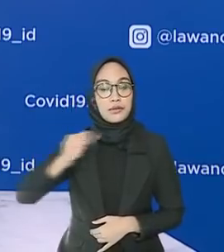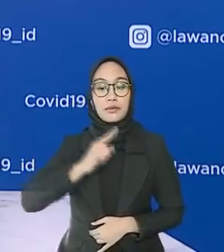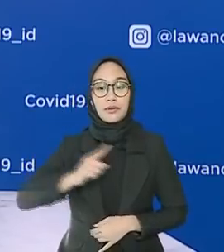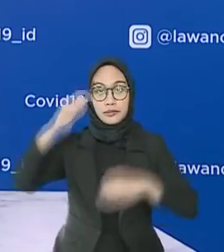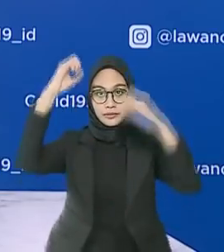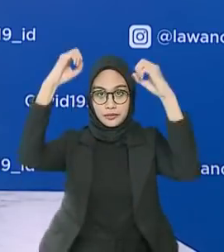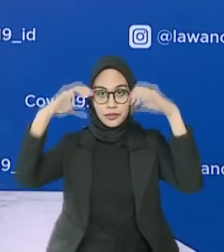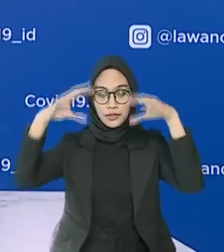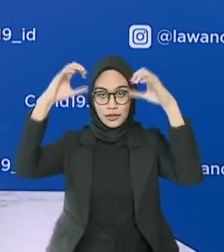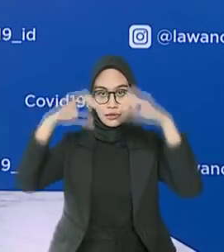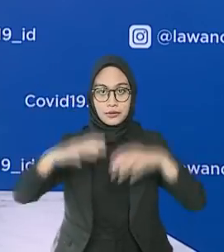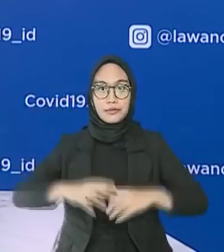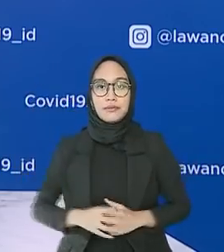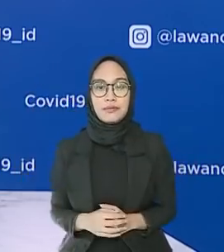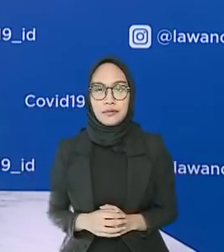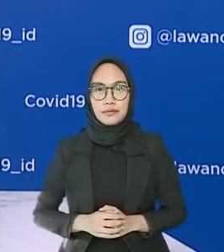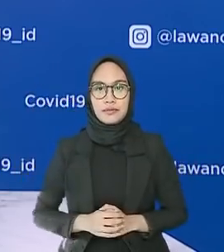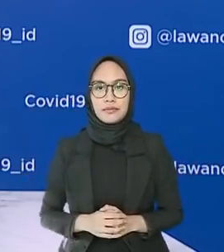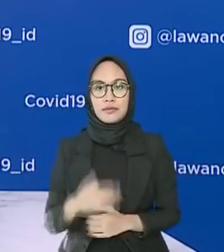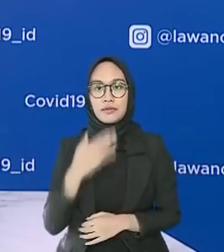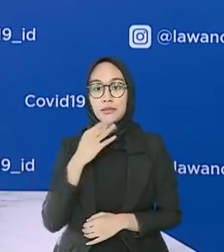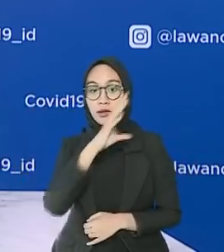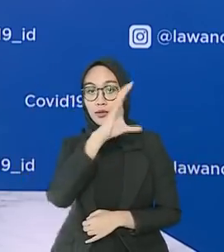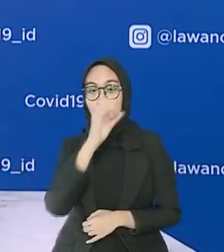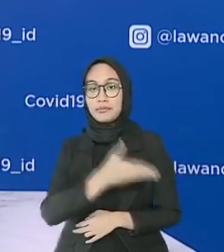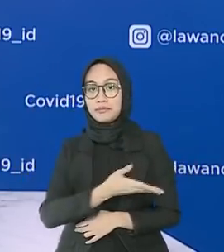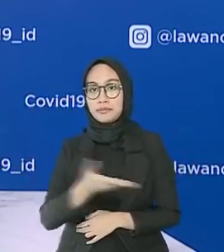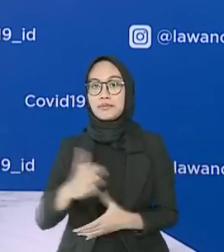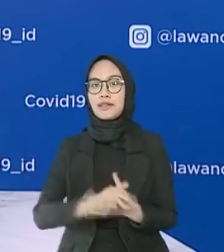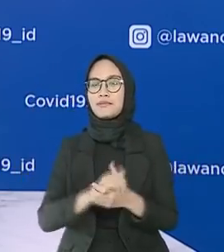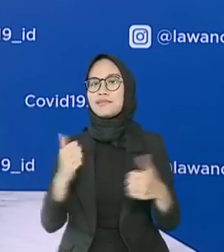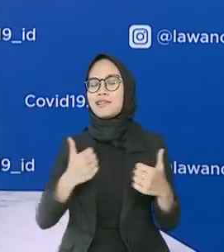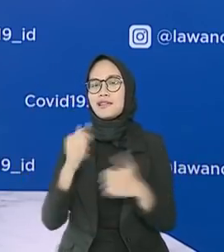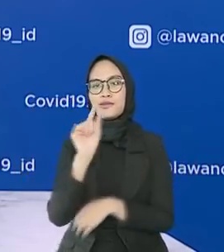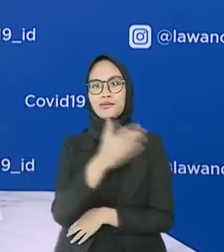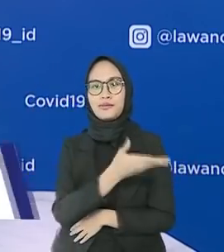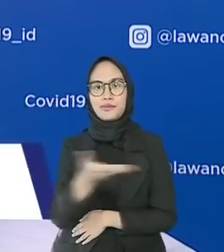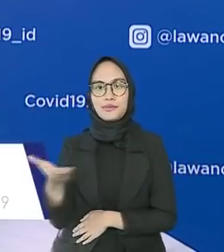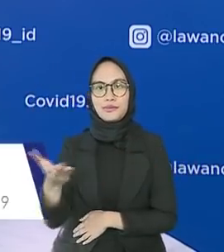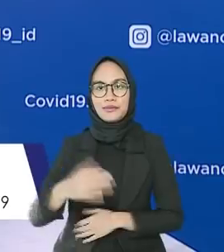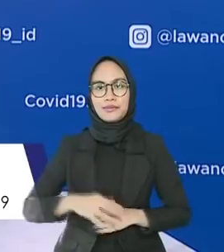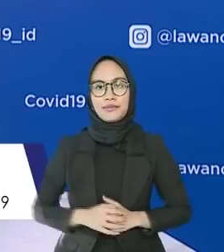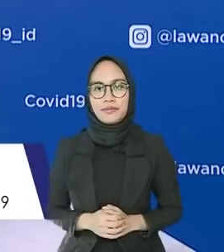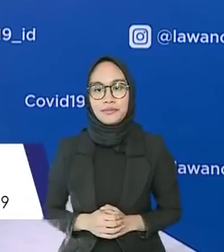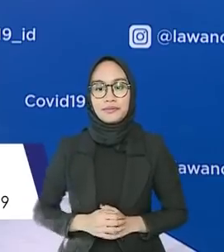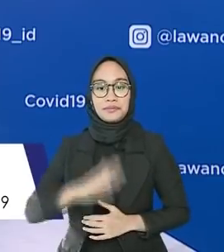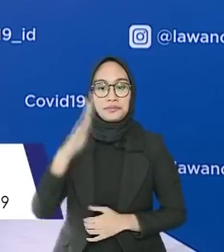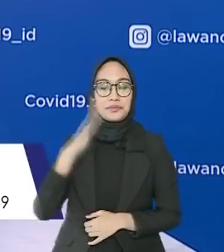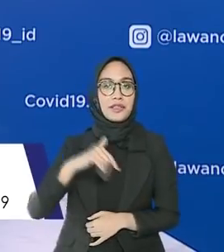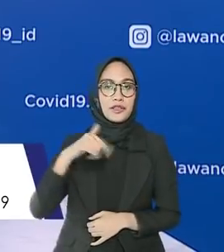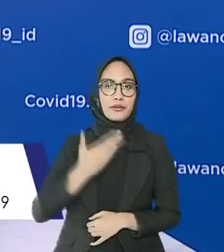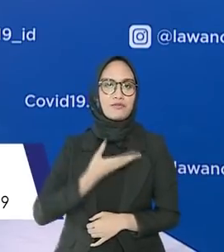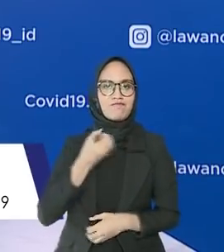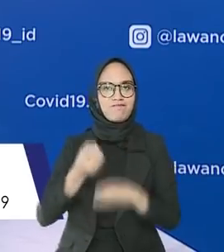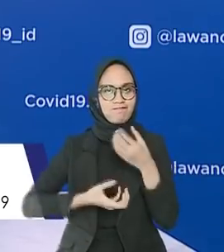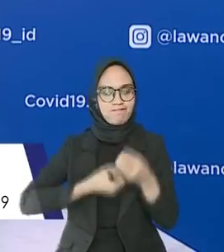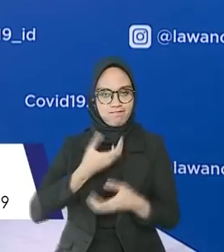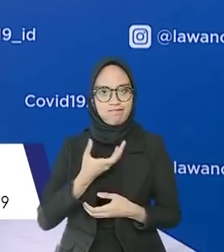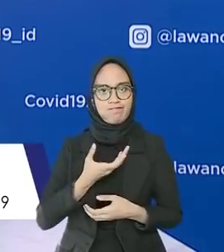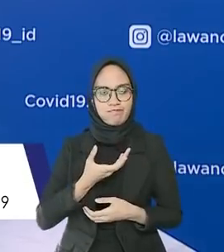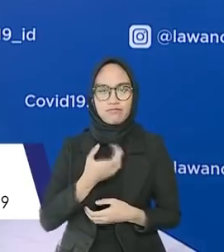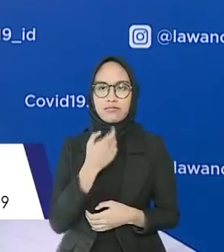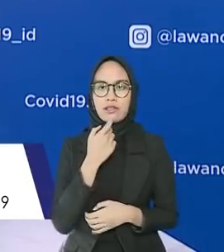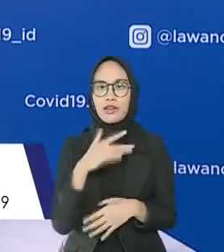Assalamualaikum warahmatullahi wabarakatuh. Selamat sore, salam sejahtera untuk kita semuanya. Hari ini saya akan